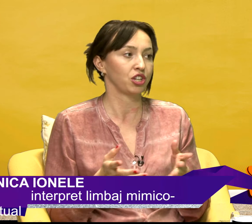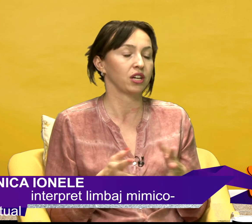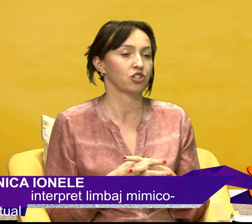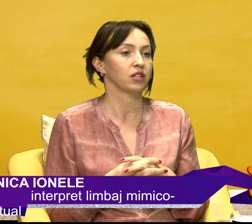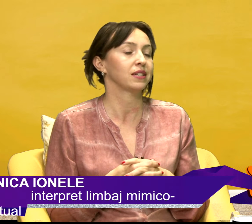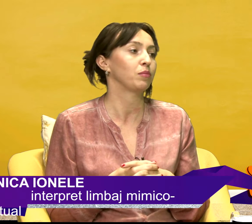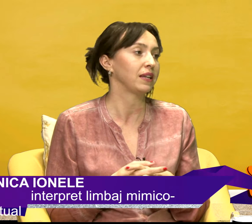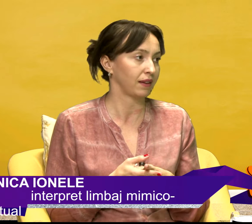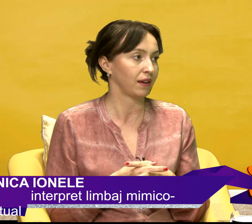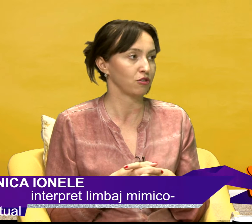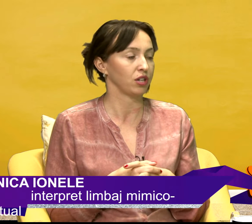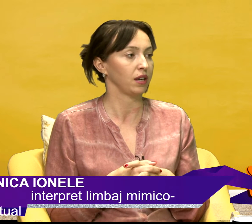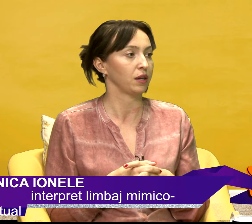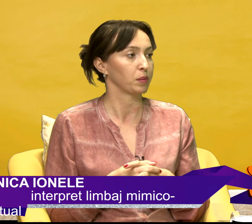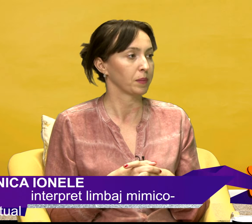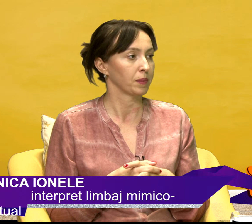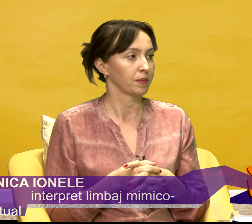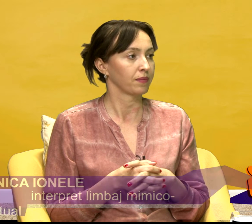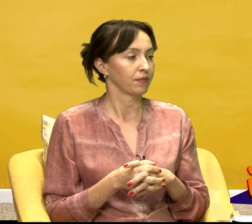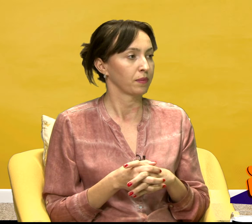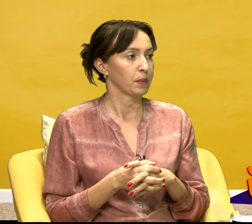are aceeași dizabilitate ca și ei.